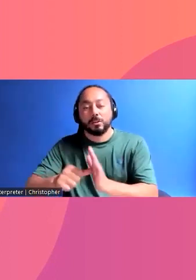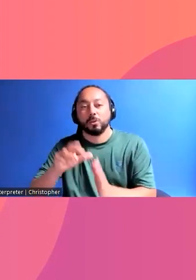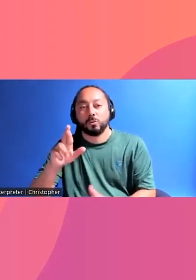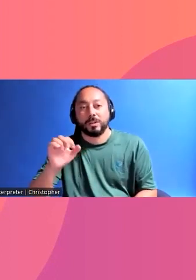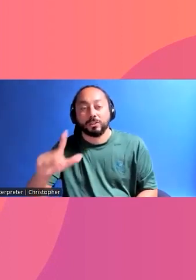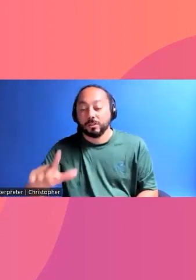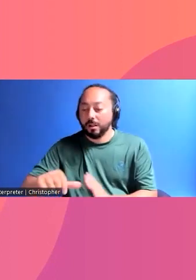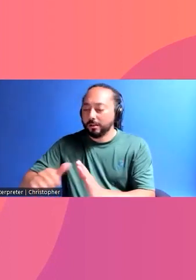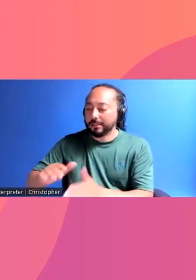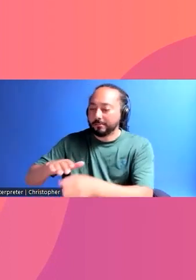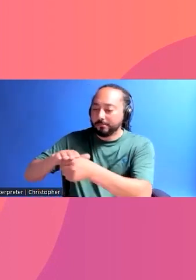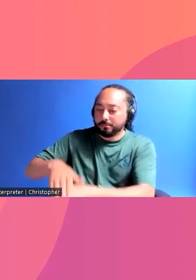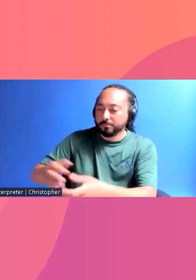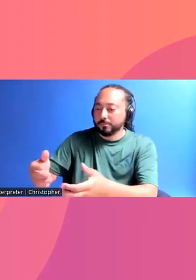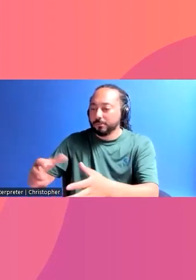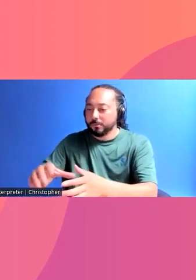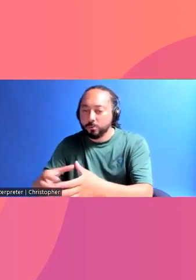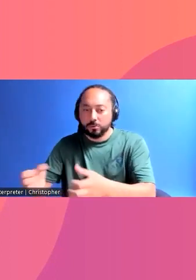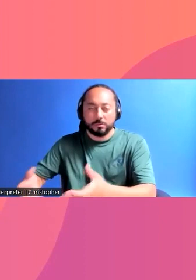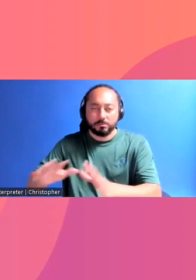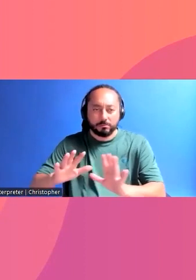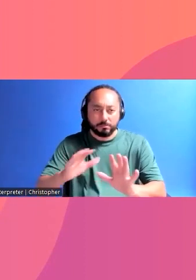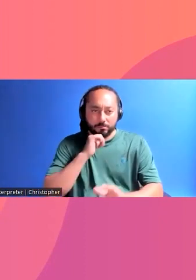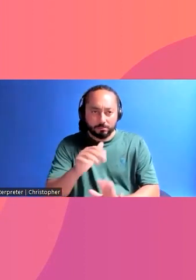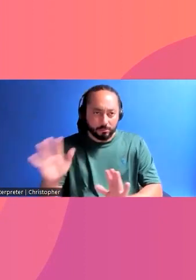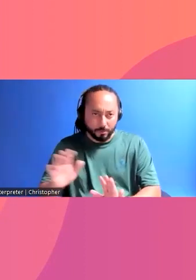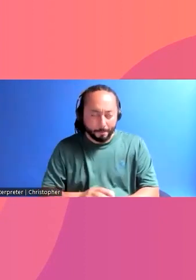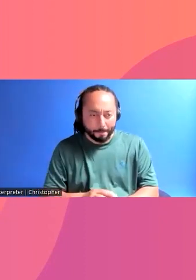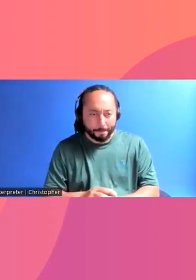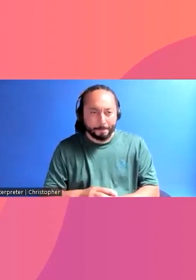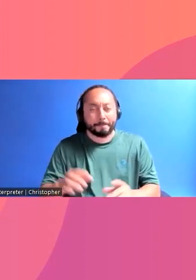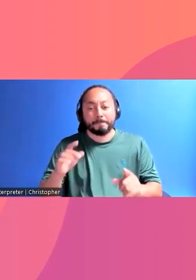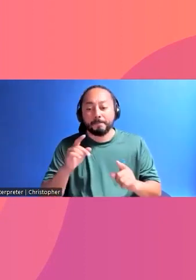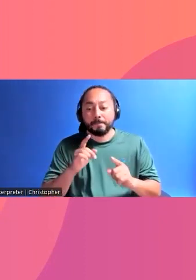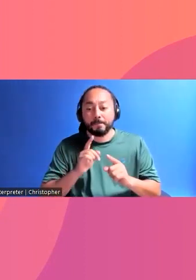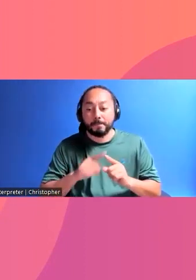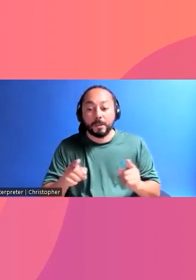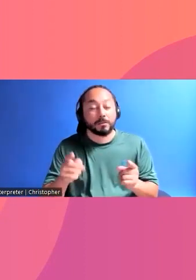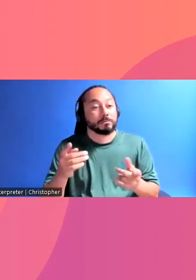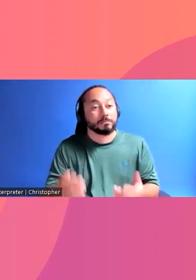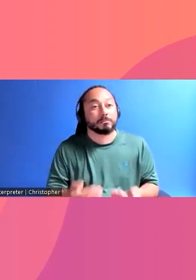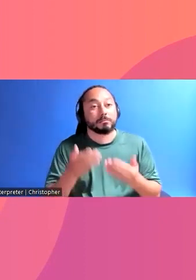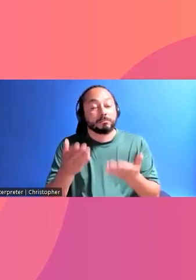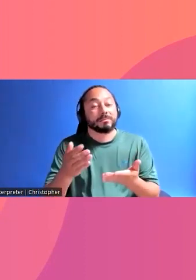de renforcer les disparités raciales. Une étape importante est de soulever la question suivante.